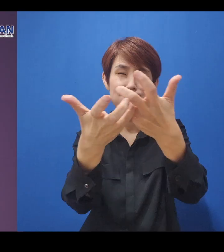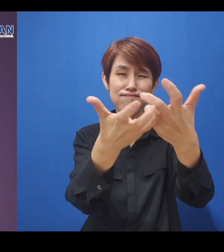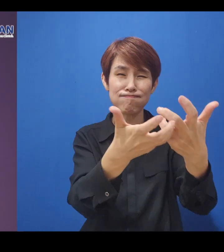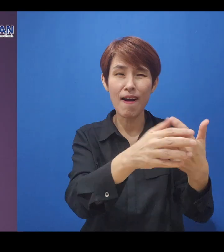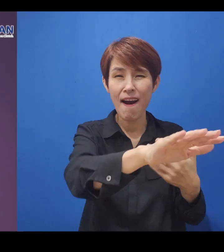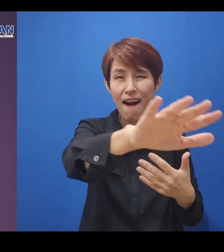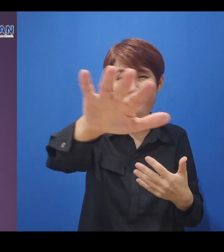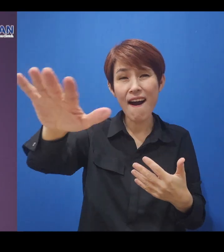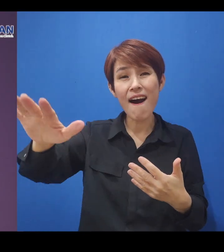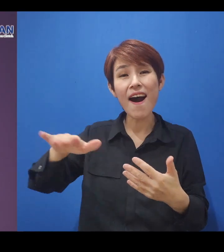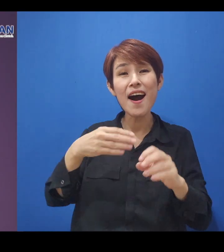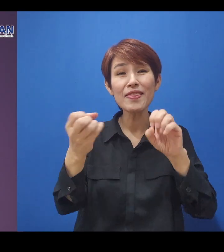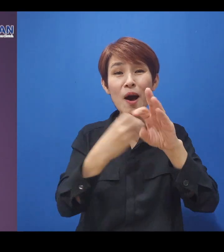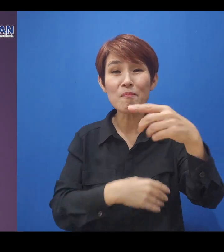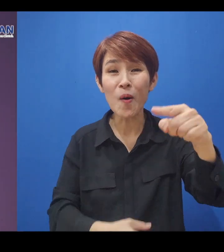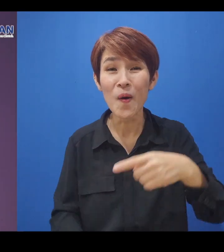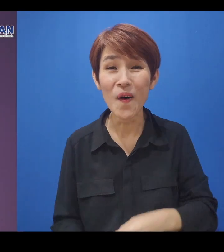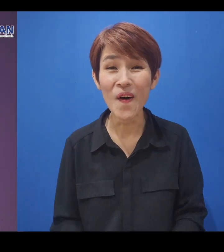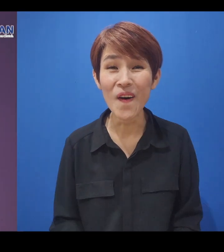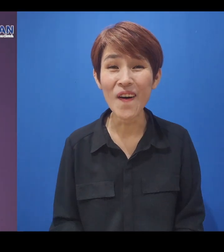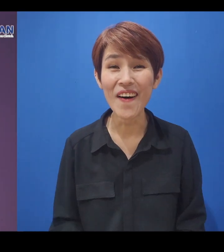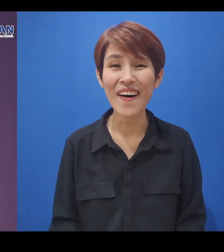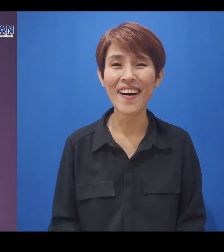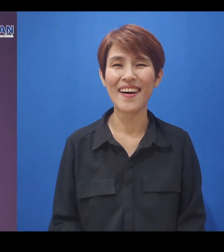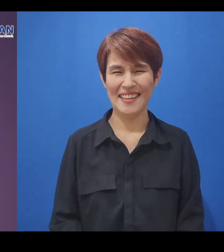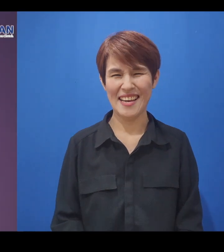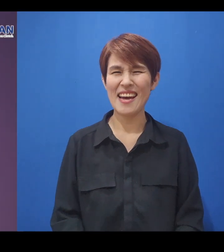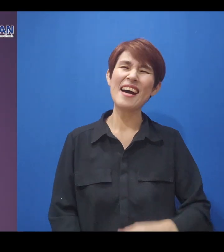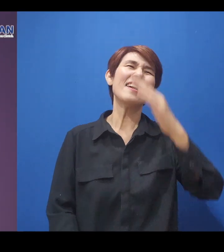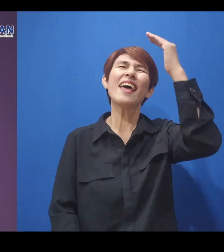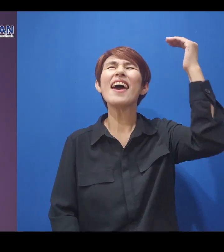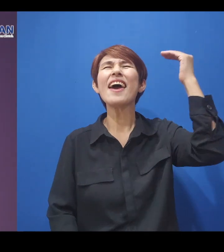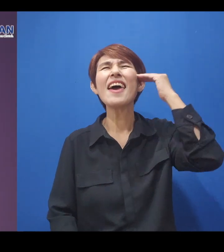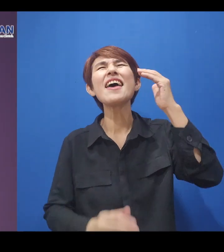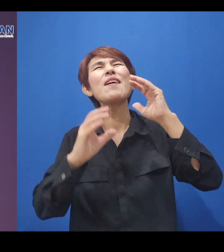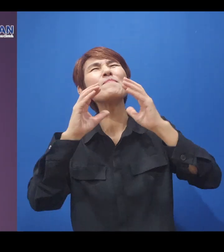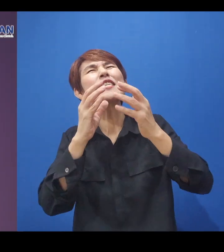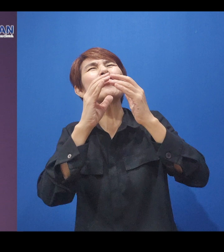있는 사람들도 뭐라고 했을까요?